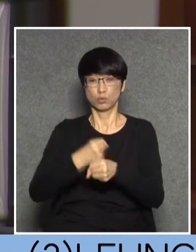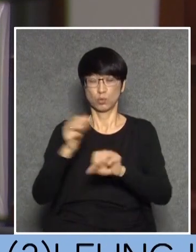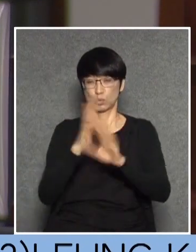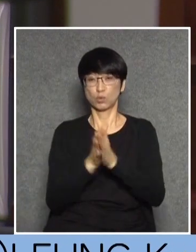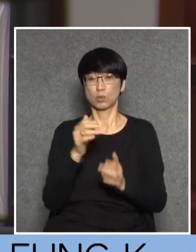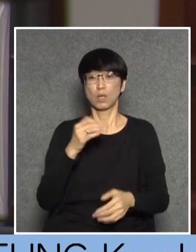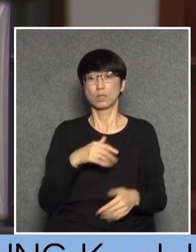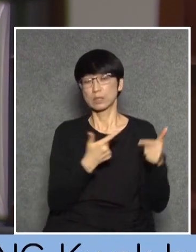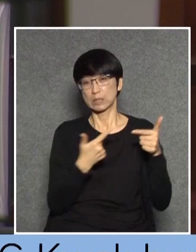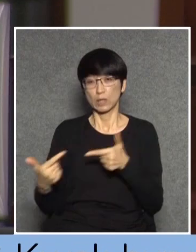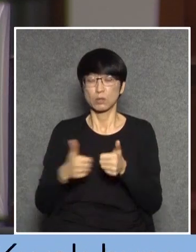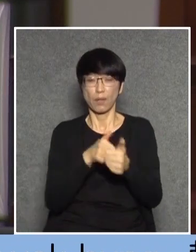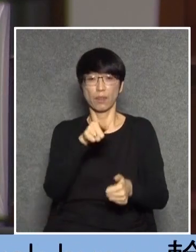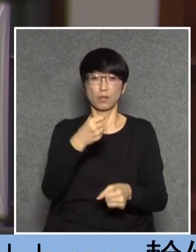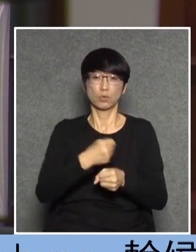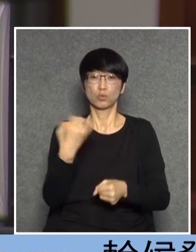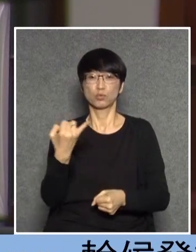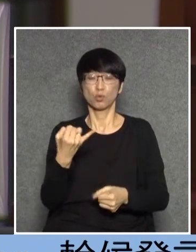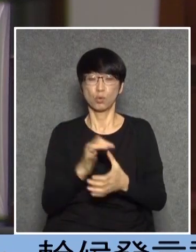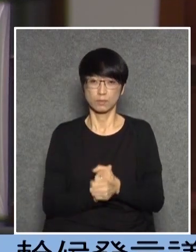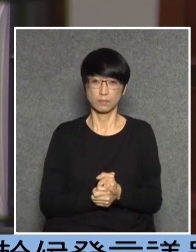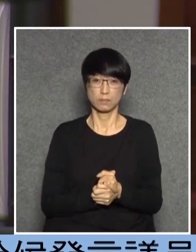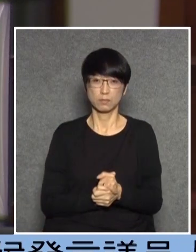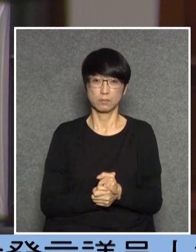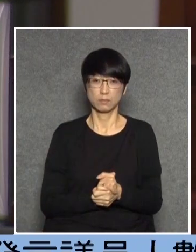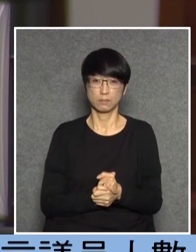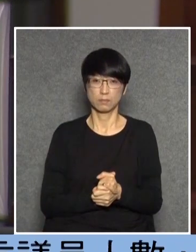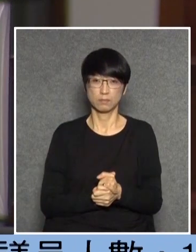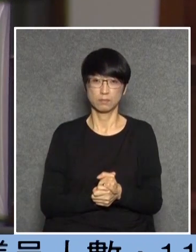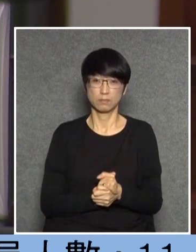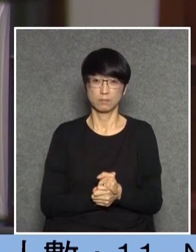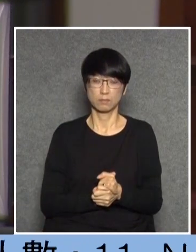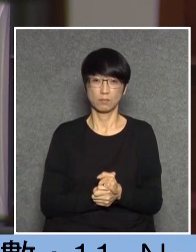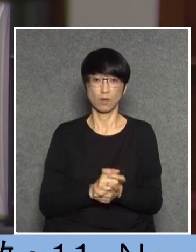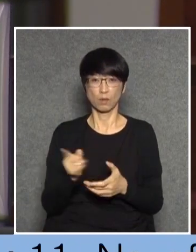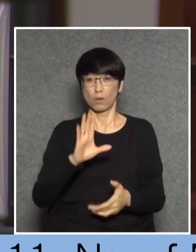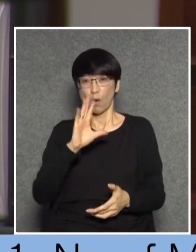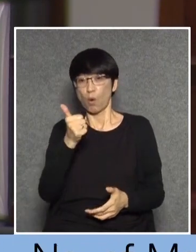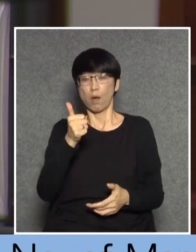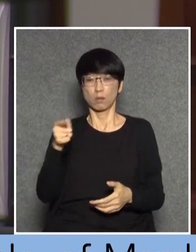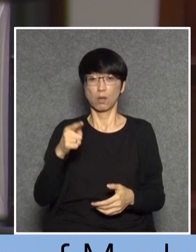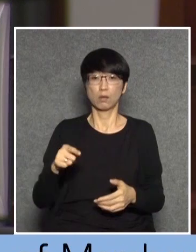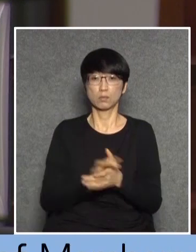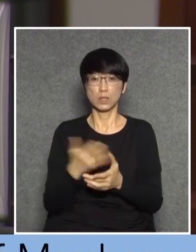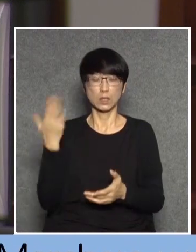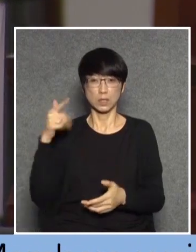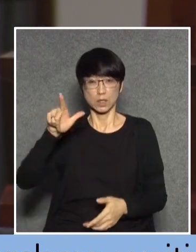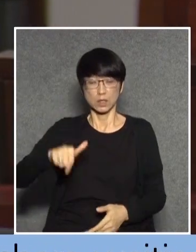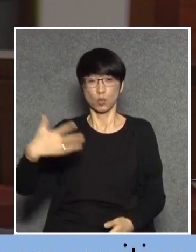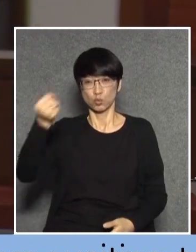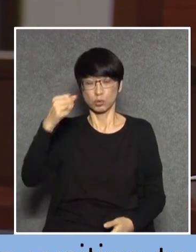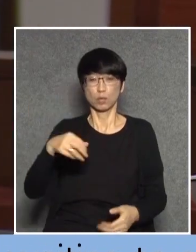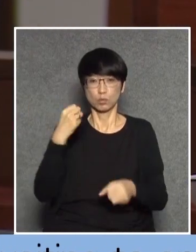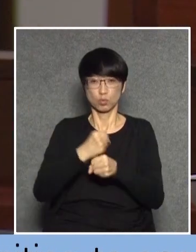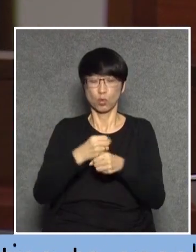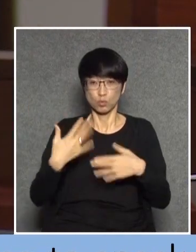繼續做你啲衰嘢，咁冇更衰咪得咯，係咪？咁要大條道理，張主席做落嘅呢啲係你